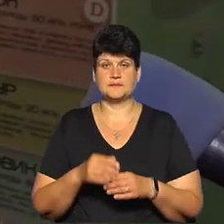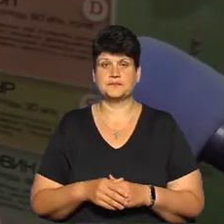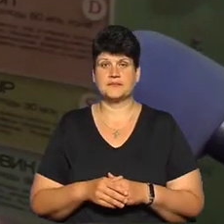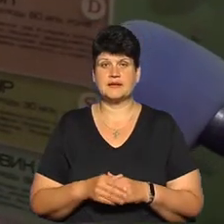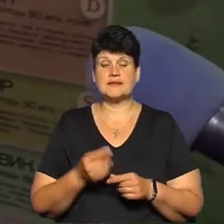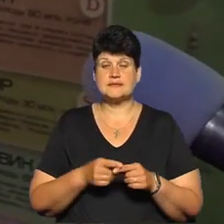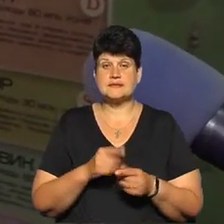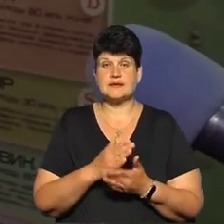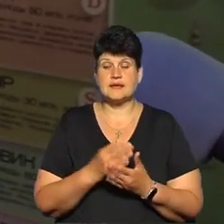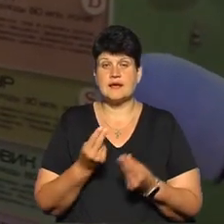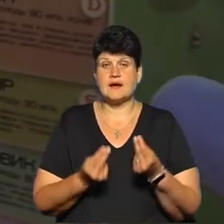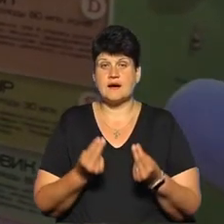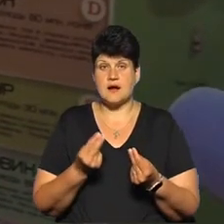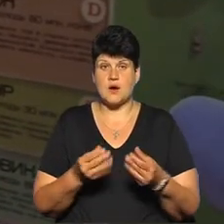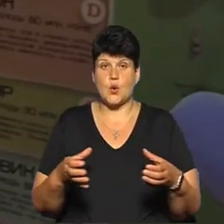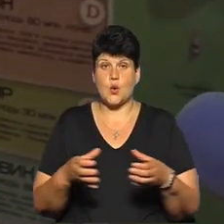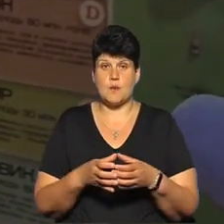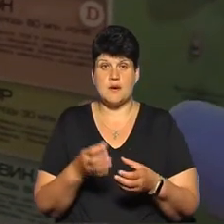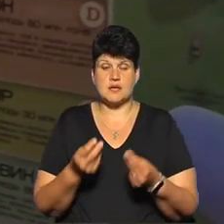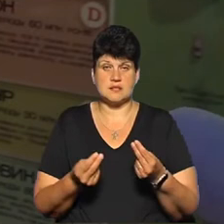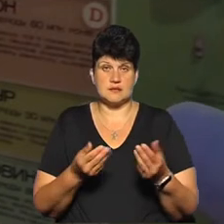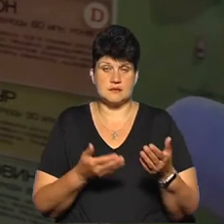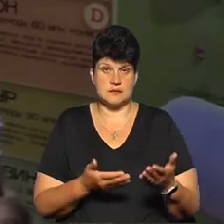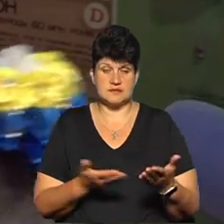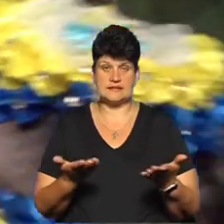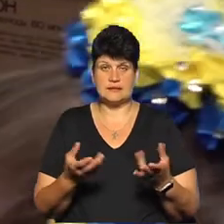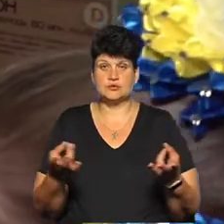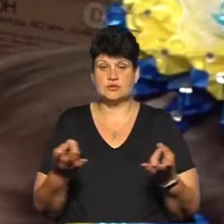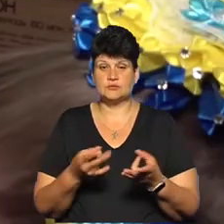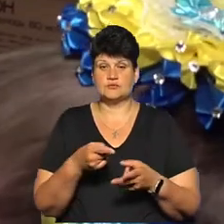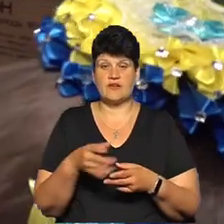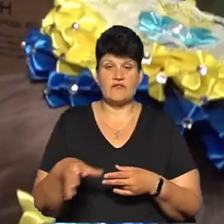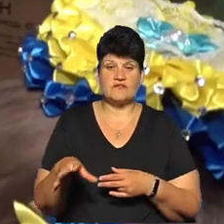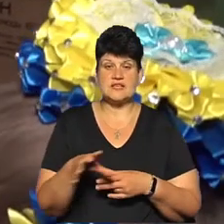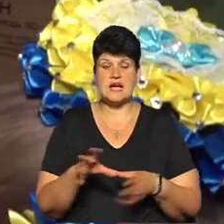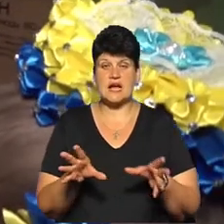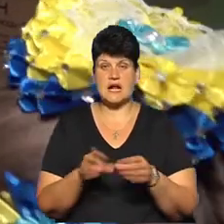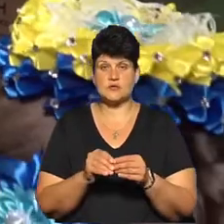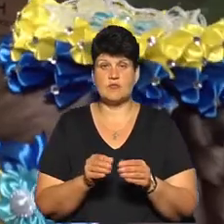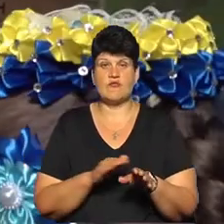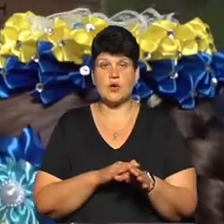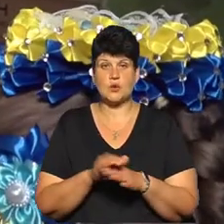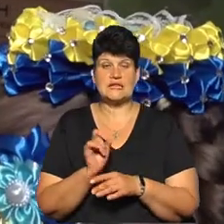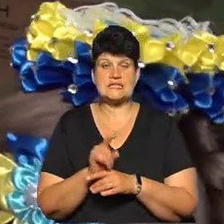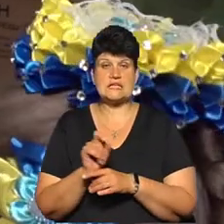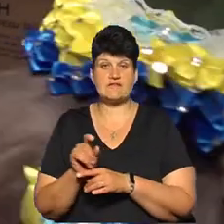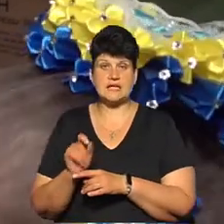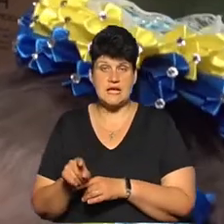гра, така командна гра, де вони потрібно, щоб вони всі разом виконували спільні завдання, і